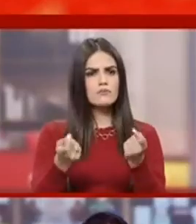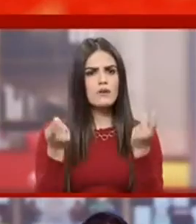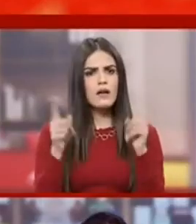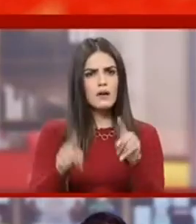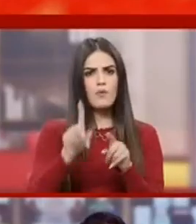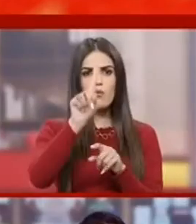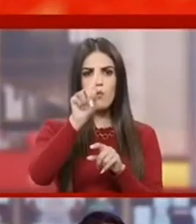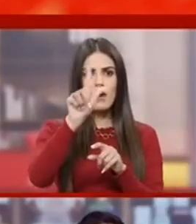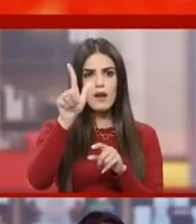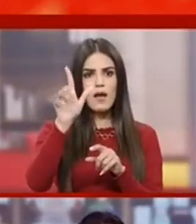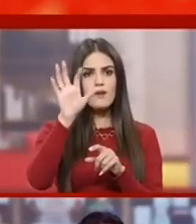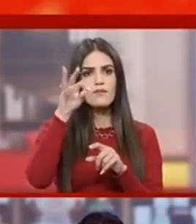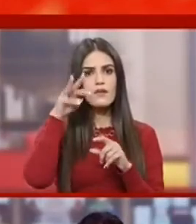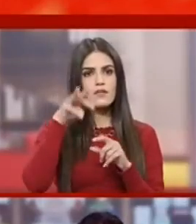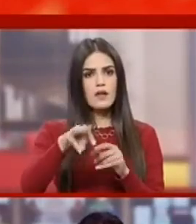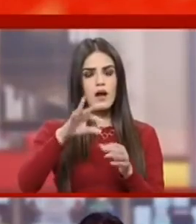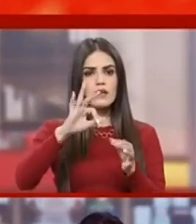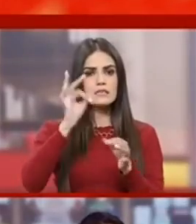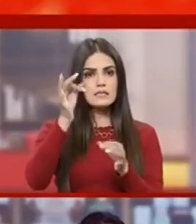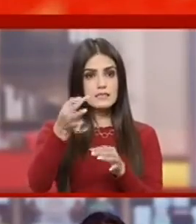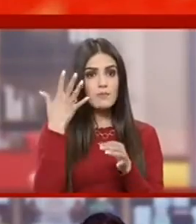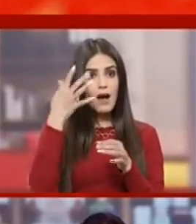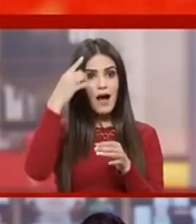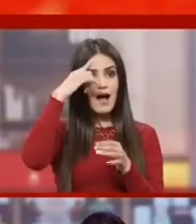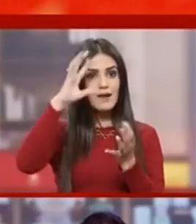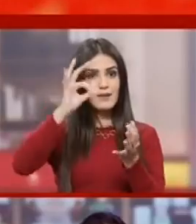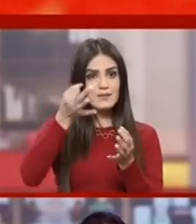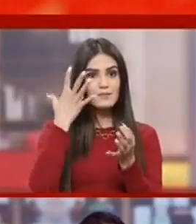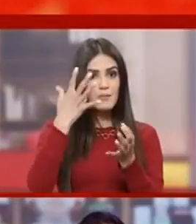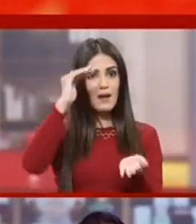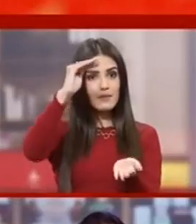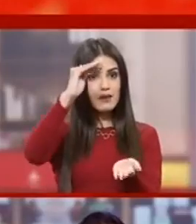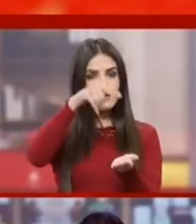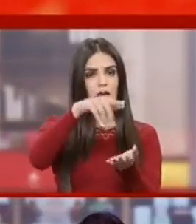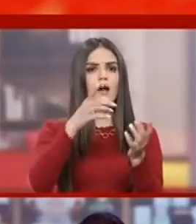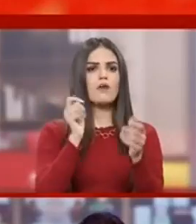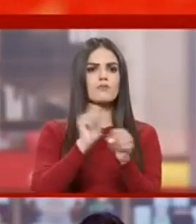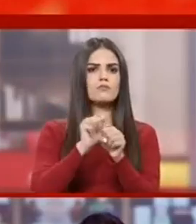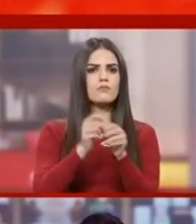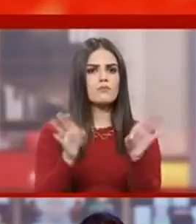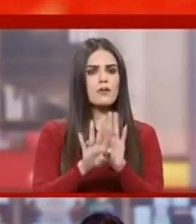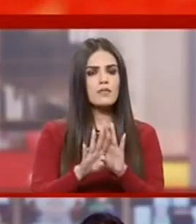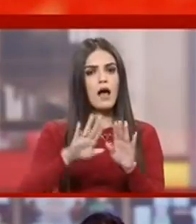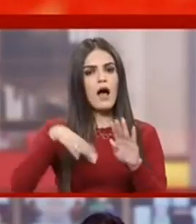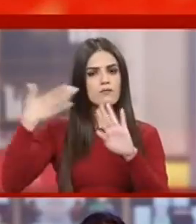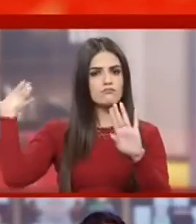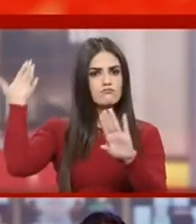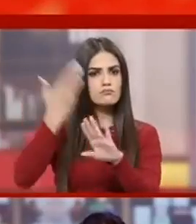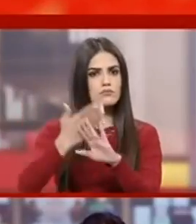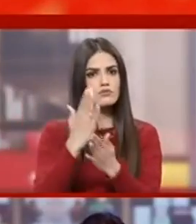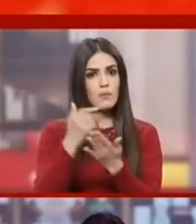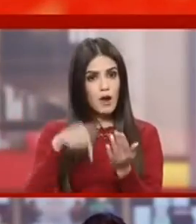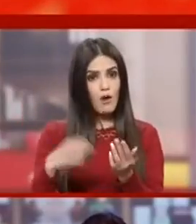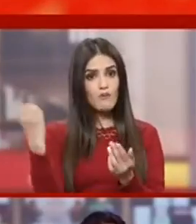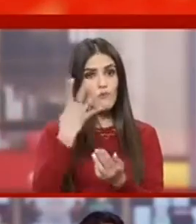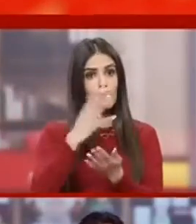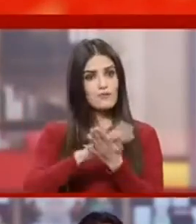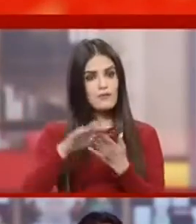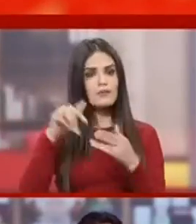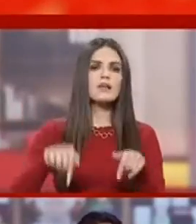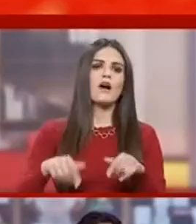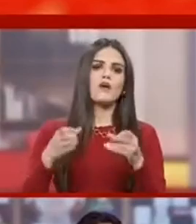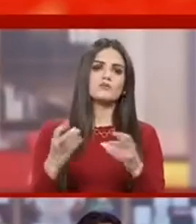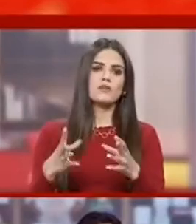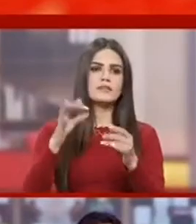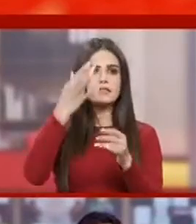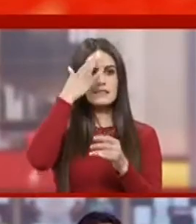देड़ लाक स्मार्ट मीटर चलने बंद हो गए इसके बाद से स्मार्ट मीटर का काम रुका हुगा था और अब चार महीने के बाद फिर से